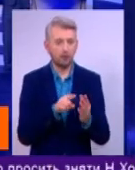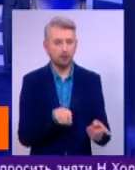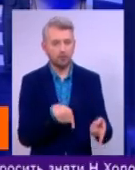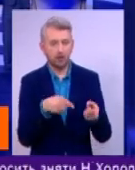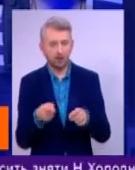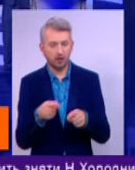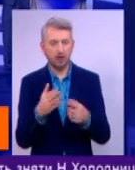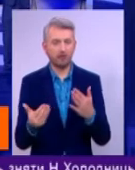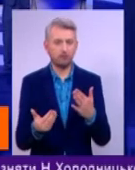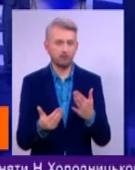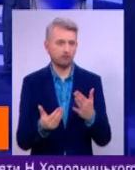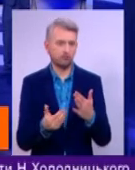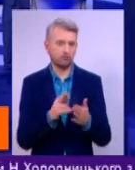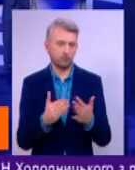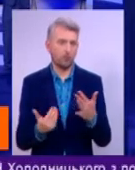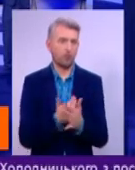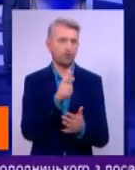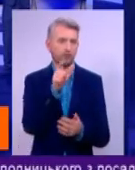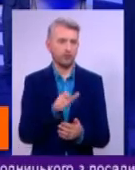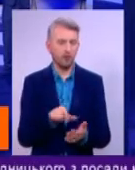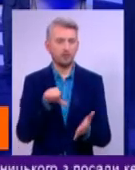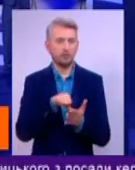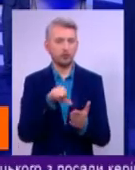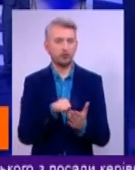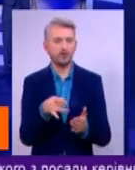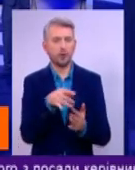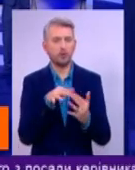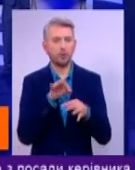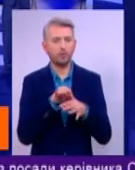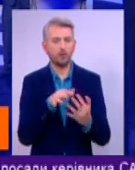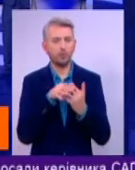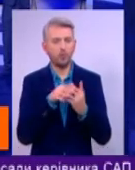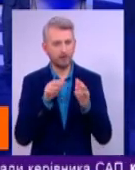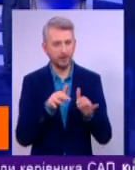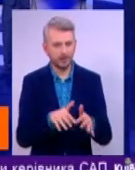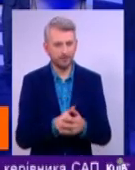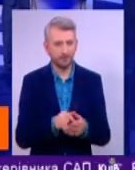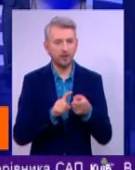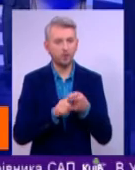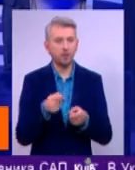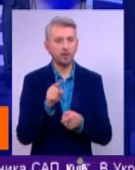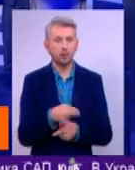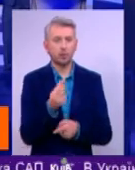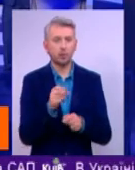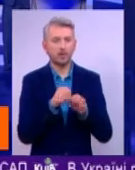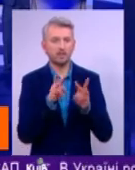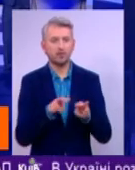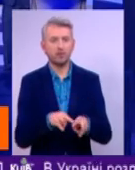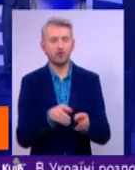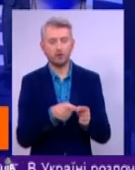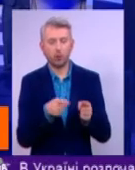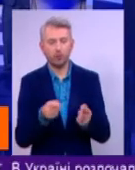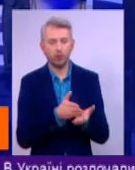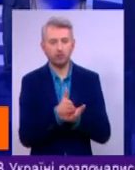вже в нові якості і приймати участь в районі проведення бойових дій. В зв'язку з цим грошове забезпечення строкової